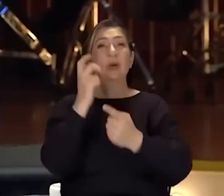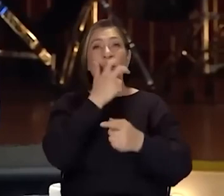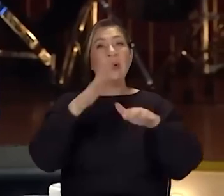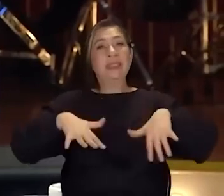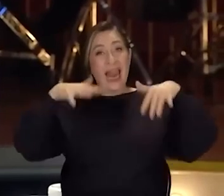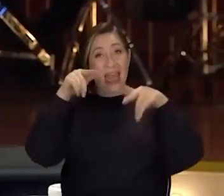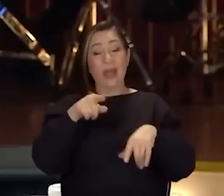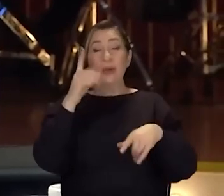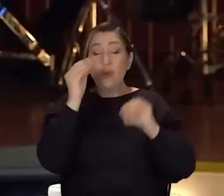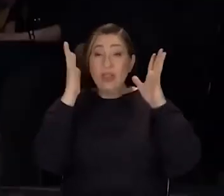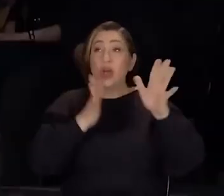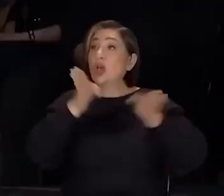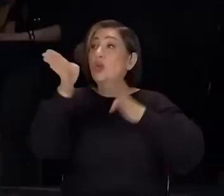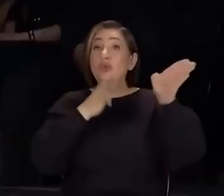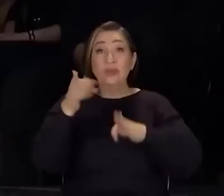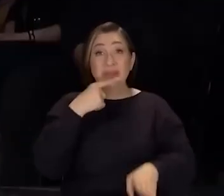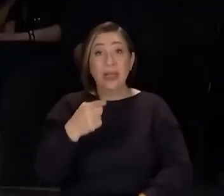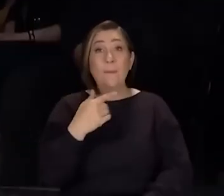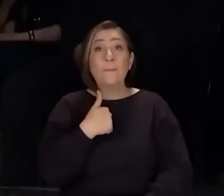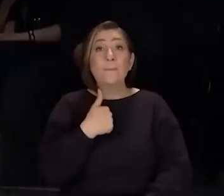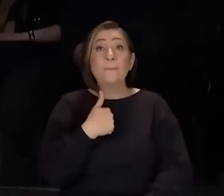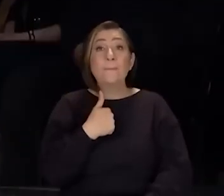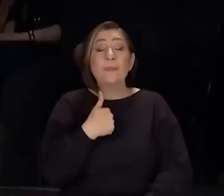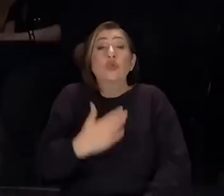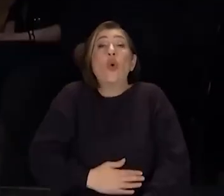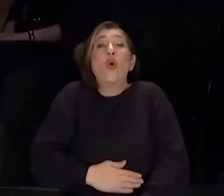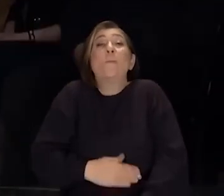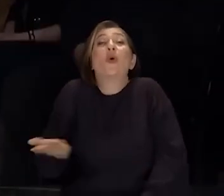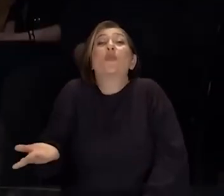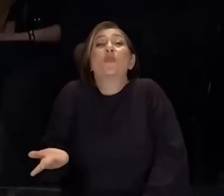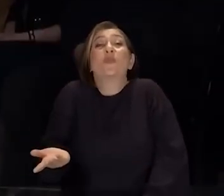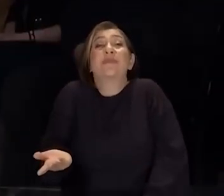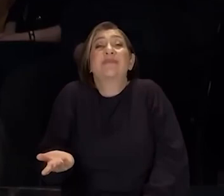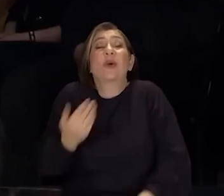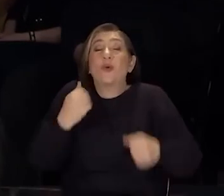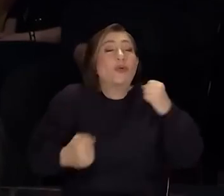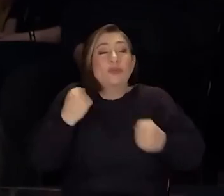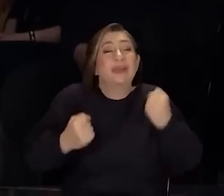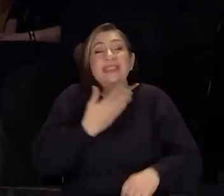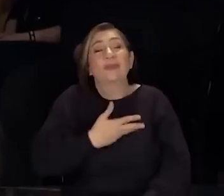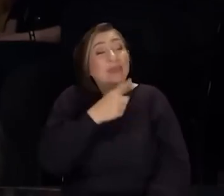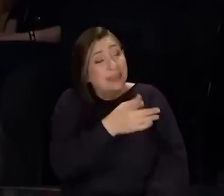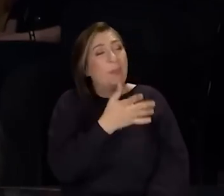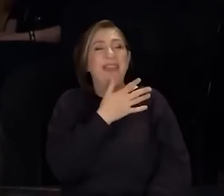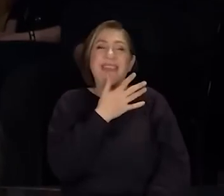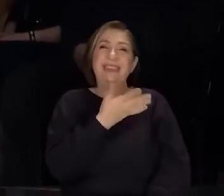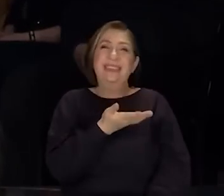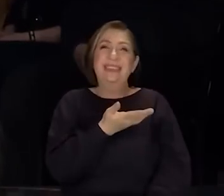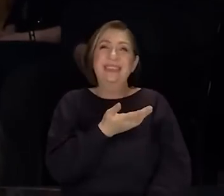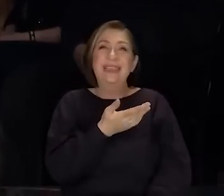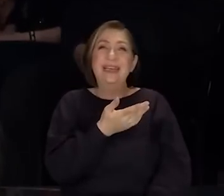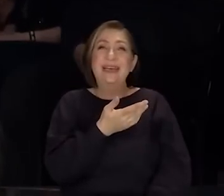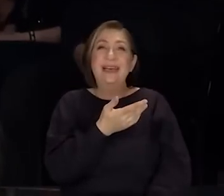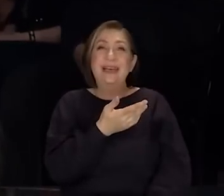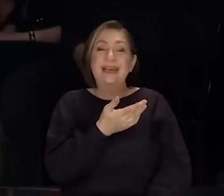konserleri, neden bu kadar çok koşuyorsun dediklerinde de ben doyamıyorum ki. Yani koşmaya. Siz de bilirsiniz. Yani